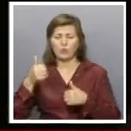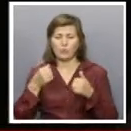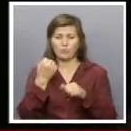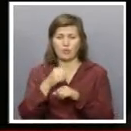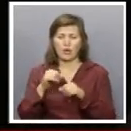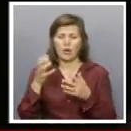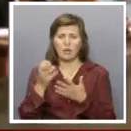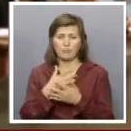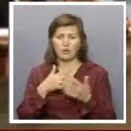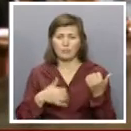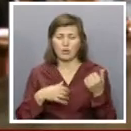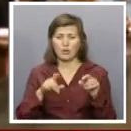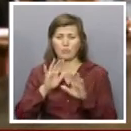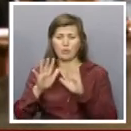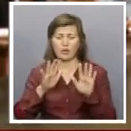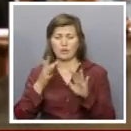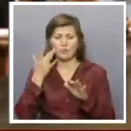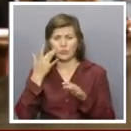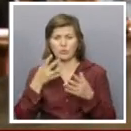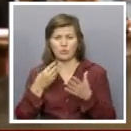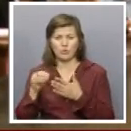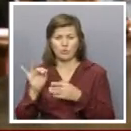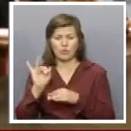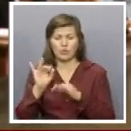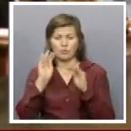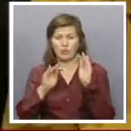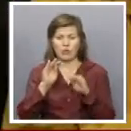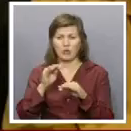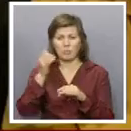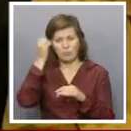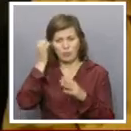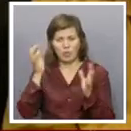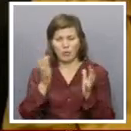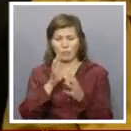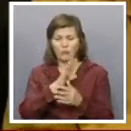жеңімпаз атанған домбыралар мұражай қаржысына сатып алынып, жәдігерлер қатарына қосылатын болады.